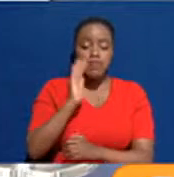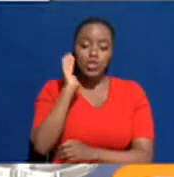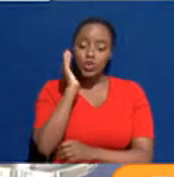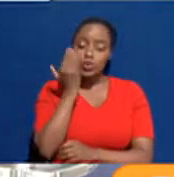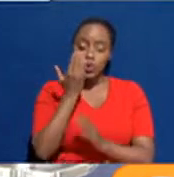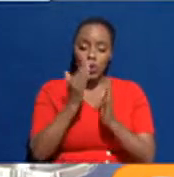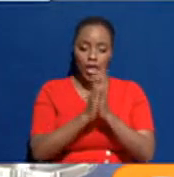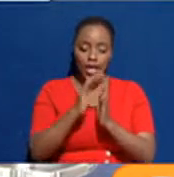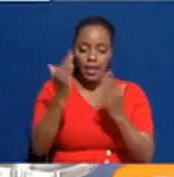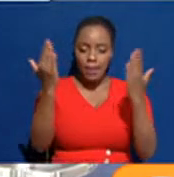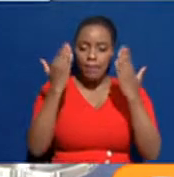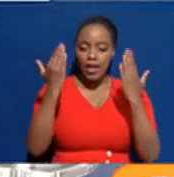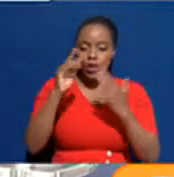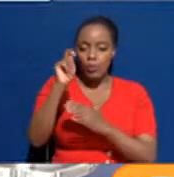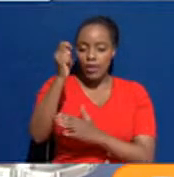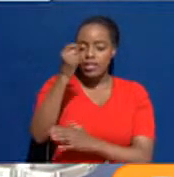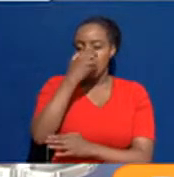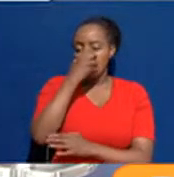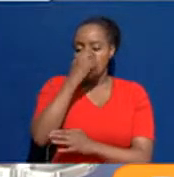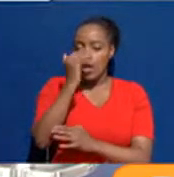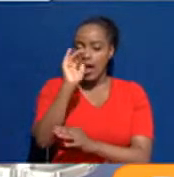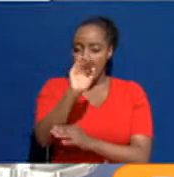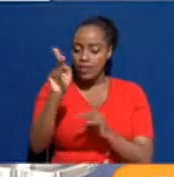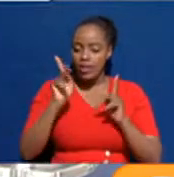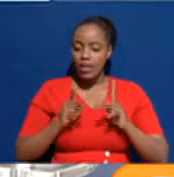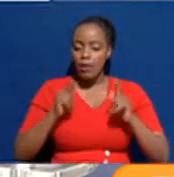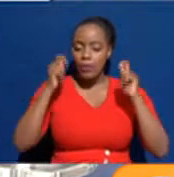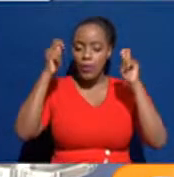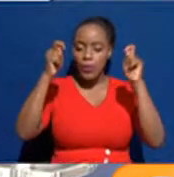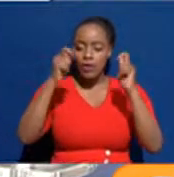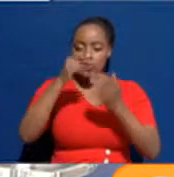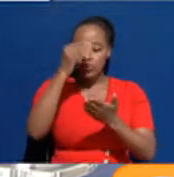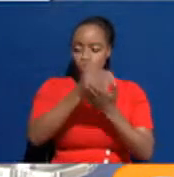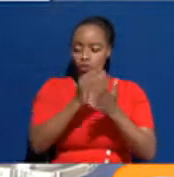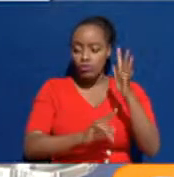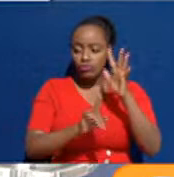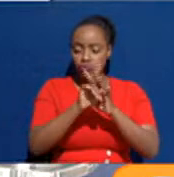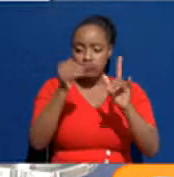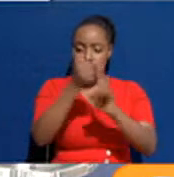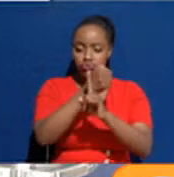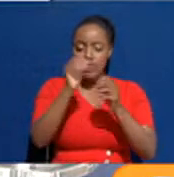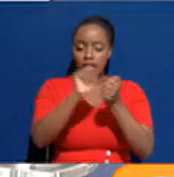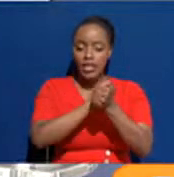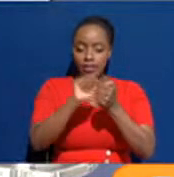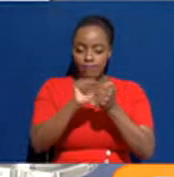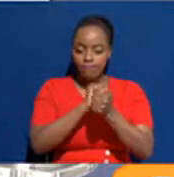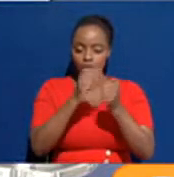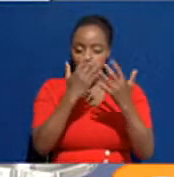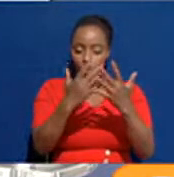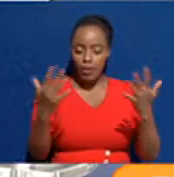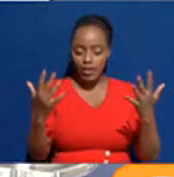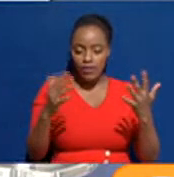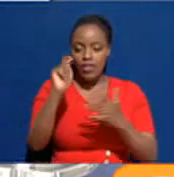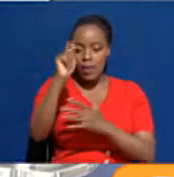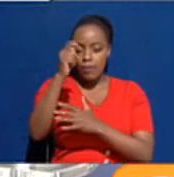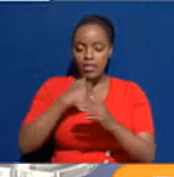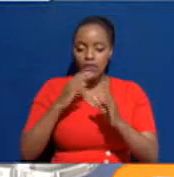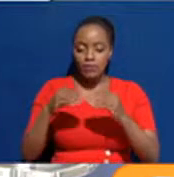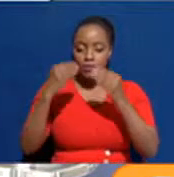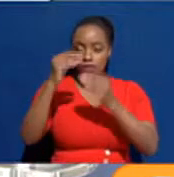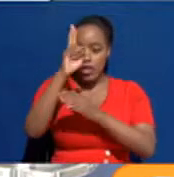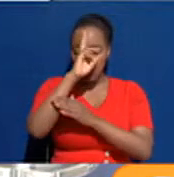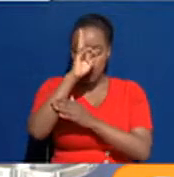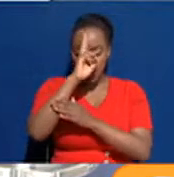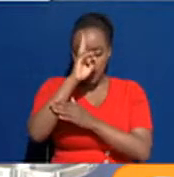na Meru, Rais Ruto amewataka wale wanaoandamana kukoma kuzua fujo na kuharibu mali. Aidha, Rais amewapongeza maafisa wa